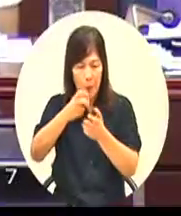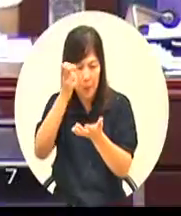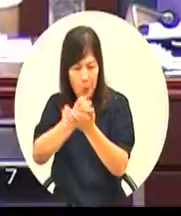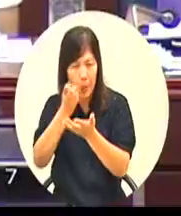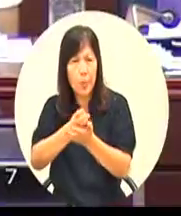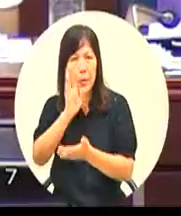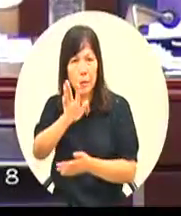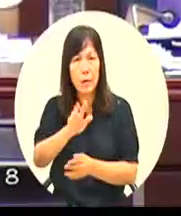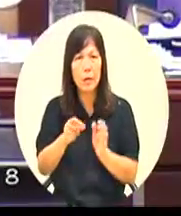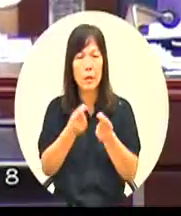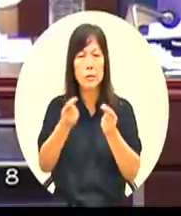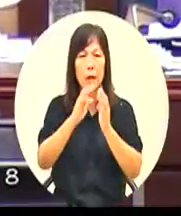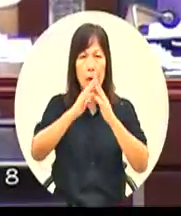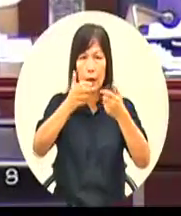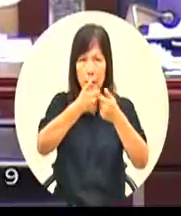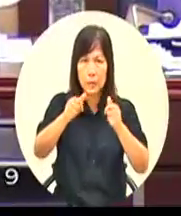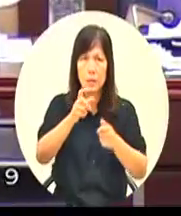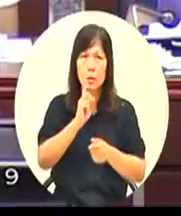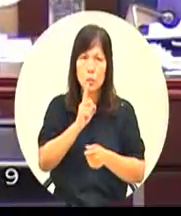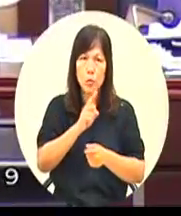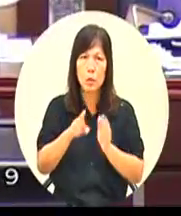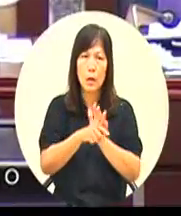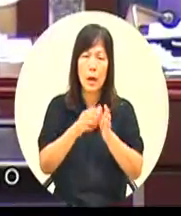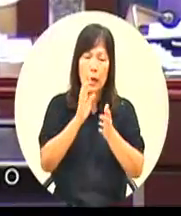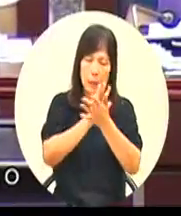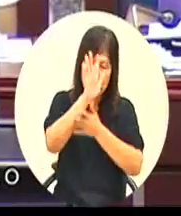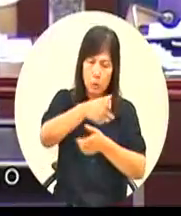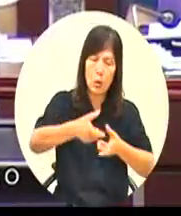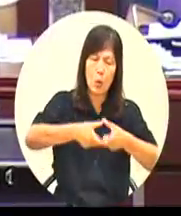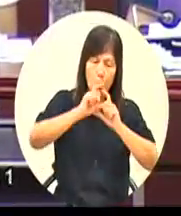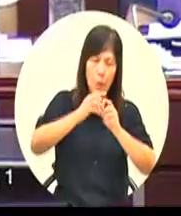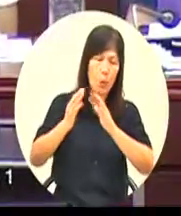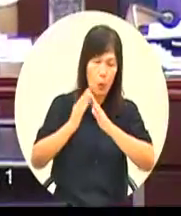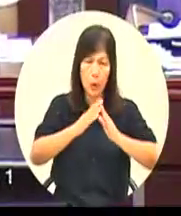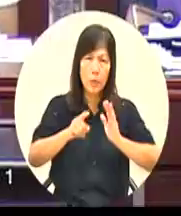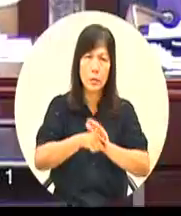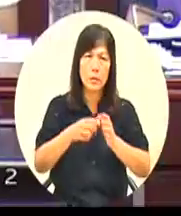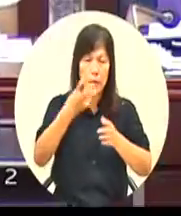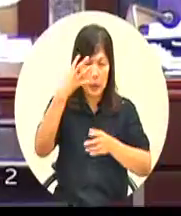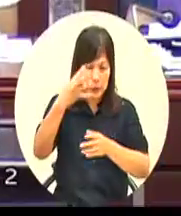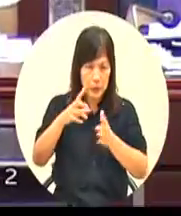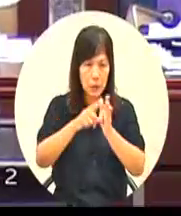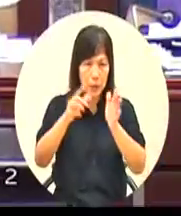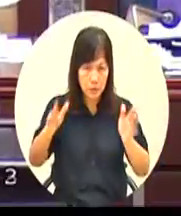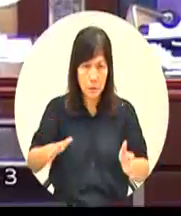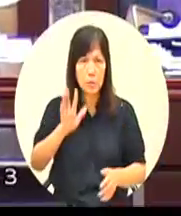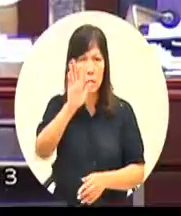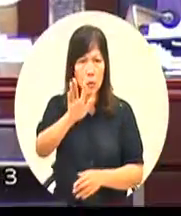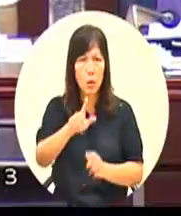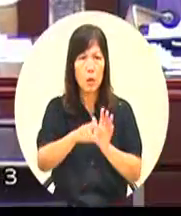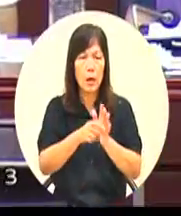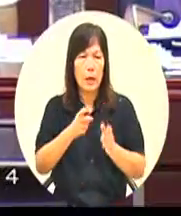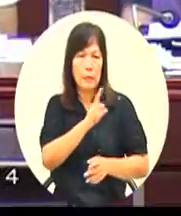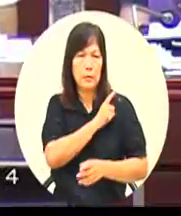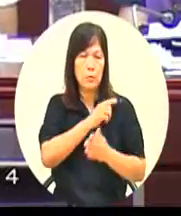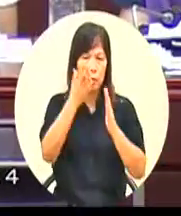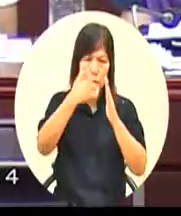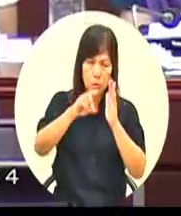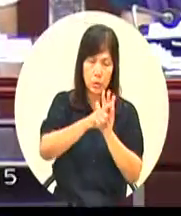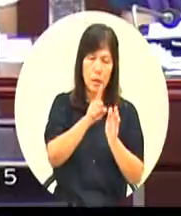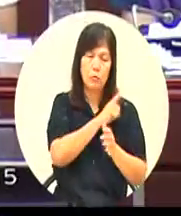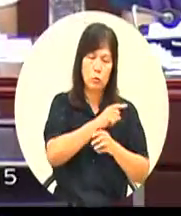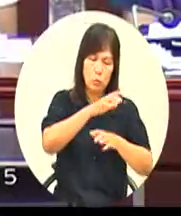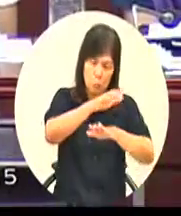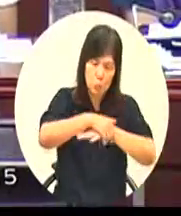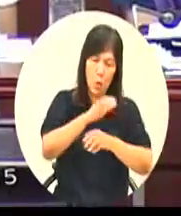重哦。就像议员刚刚说到这个灾后复原，我们一共只有4天时间，所以你提到说自己的学校自己来